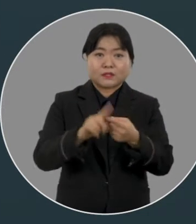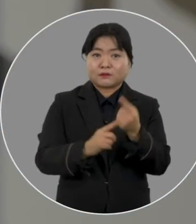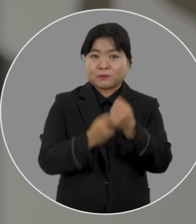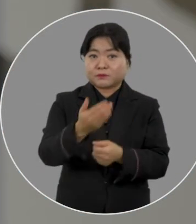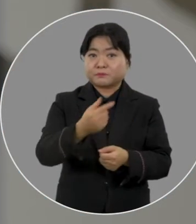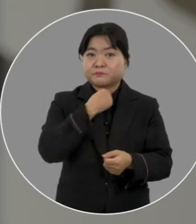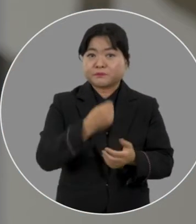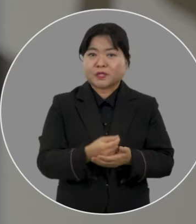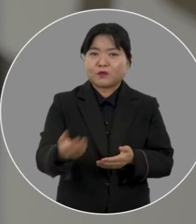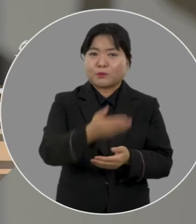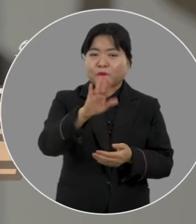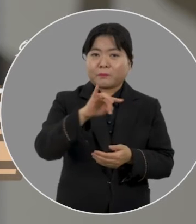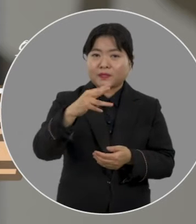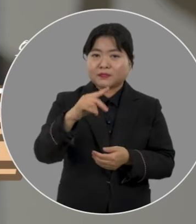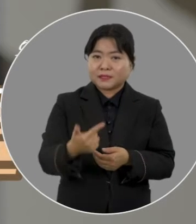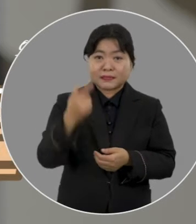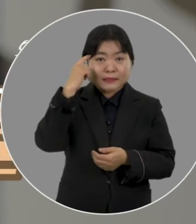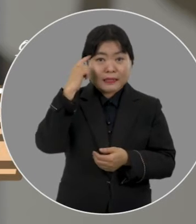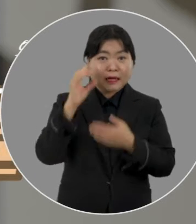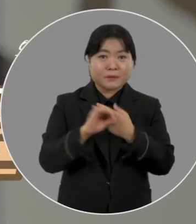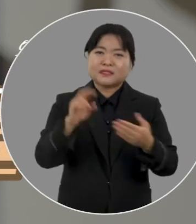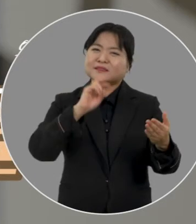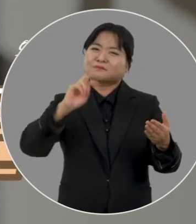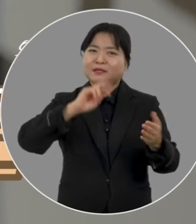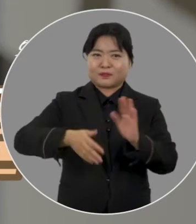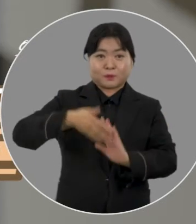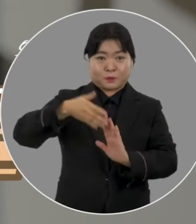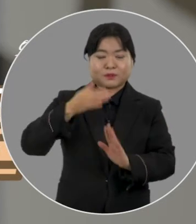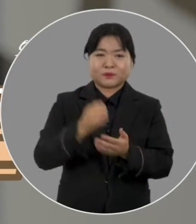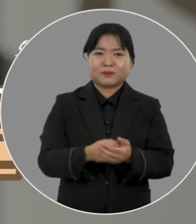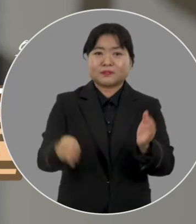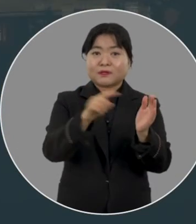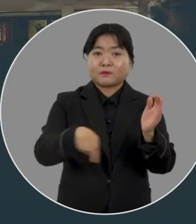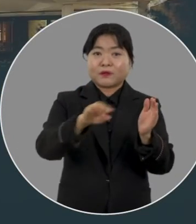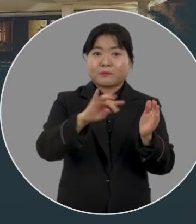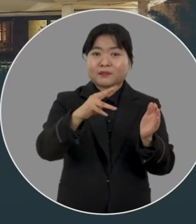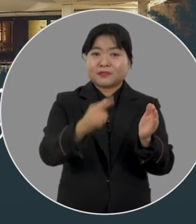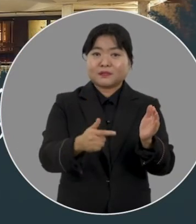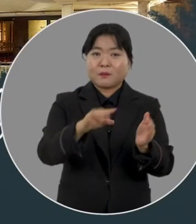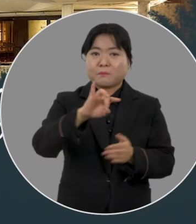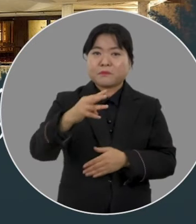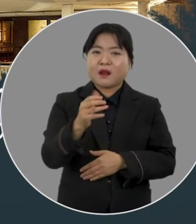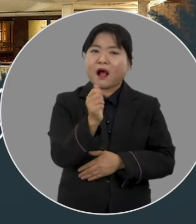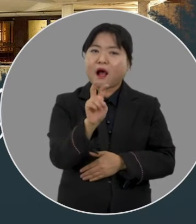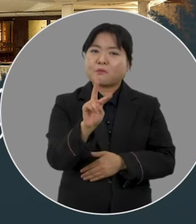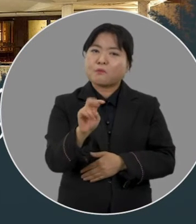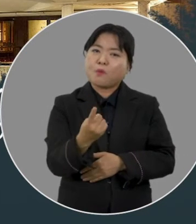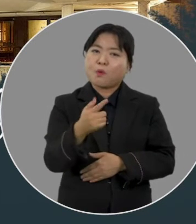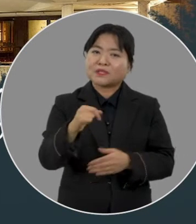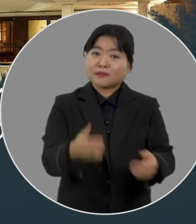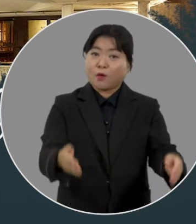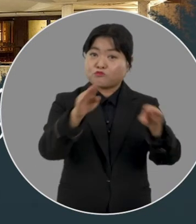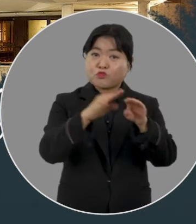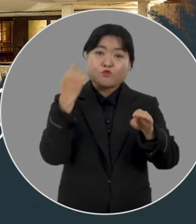하는데 여러분들이 베를린 생각하시면 음악의 도시죠. 그 가운데 베를린 필하모니 건물,